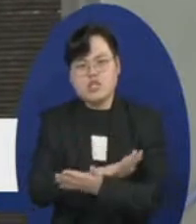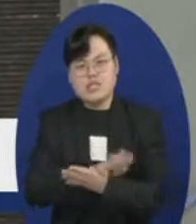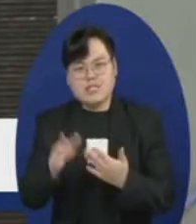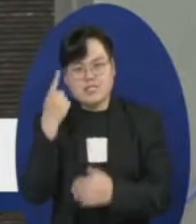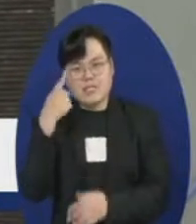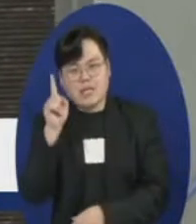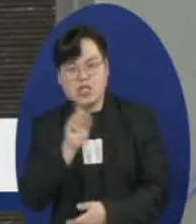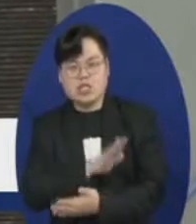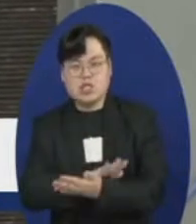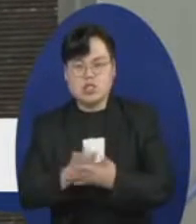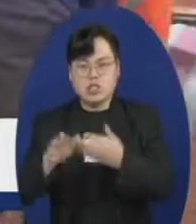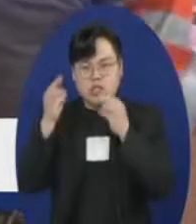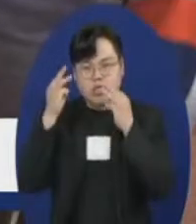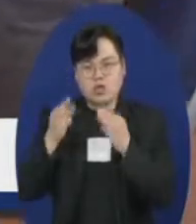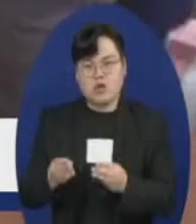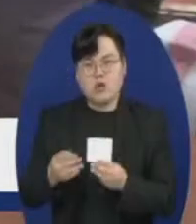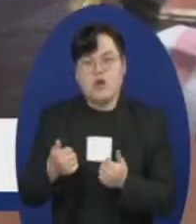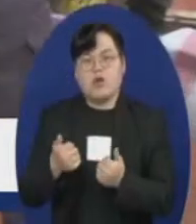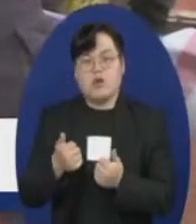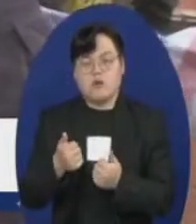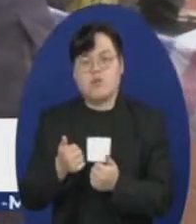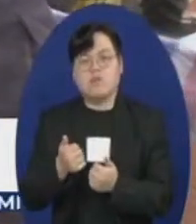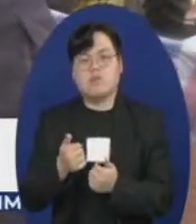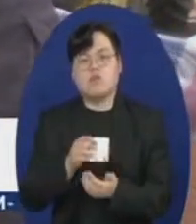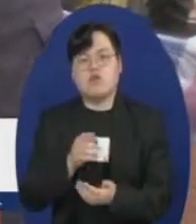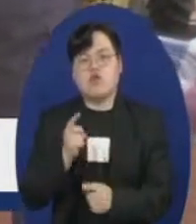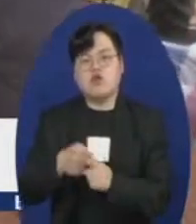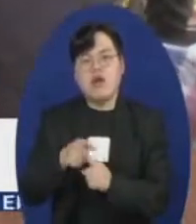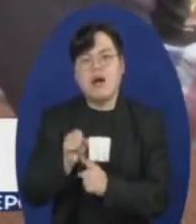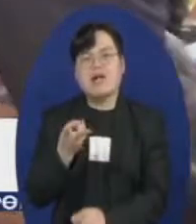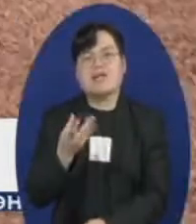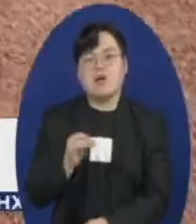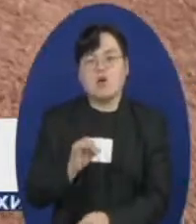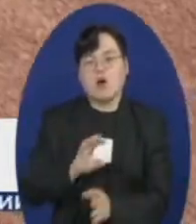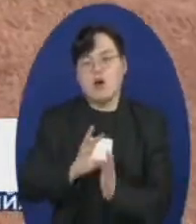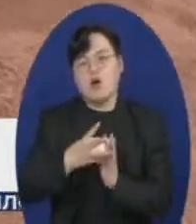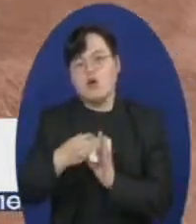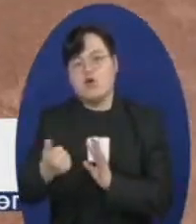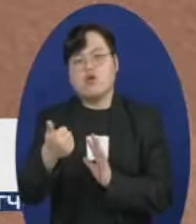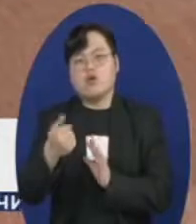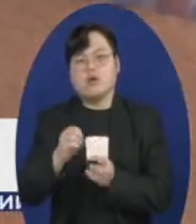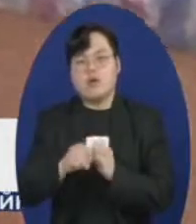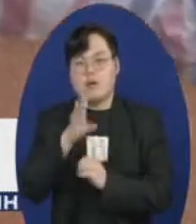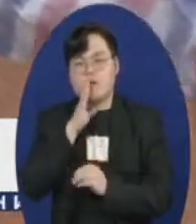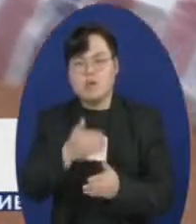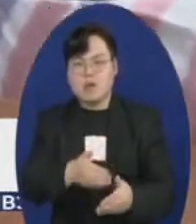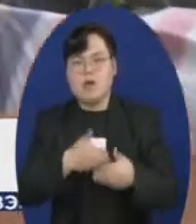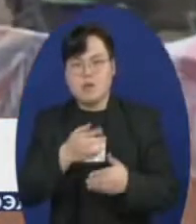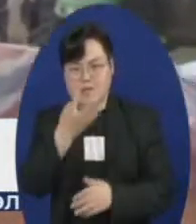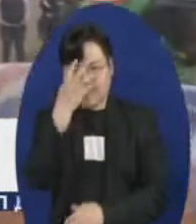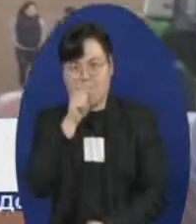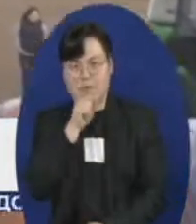санаа, шилдэг шийдэл бүхий инновацийг хөдөө аж ахуйн салбарт нэвтрүүлэхэд бүх талын дэмжлэг үзүүлэх юм байна.